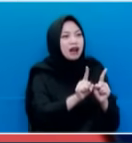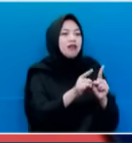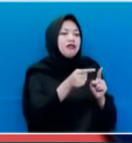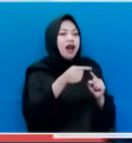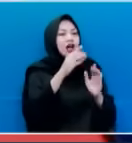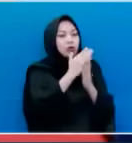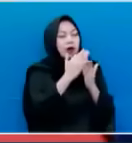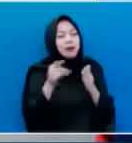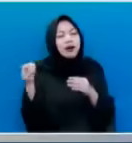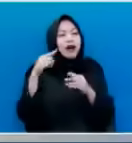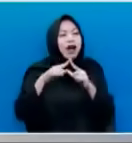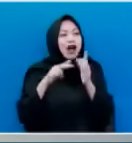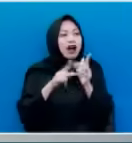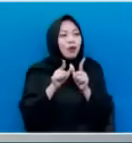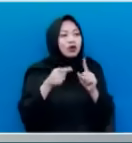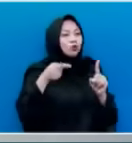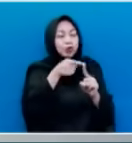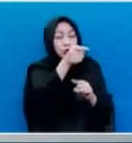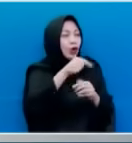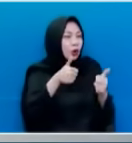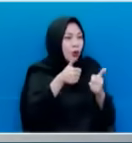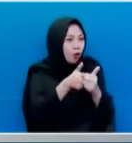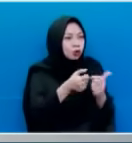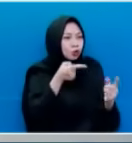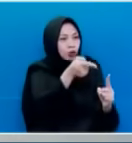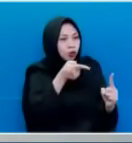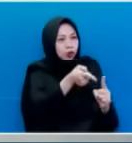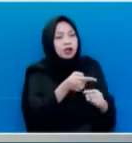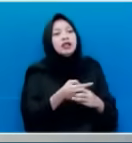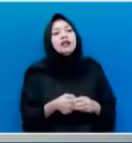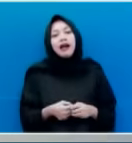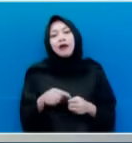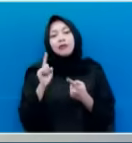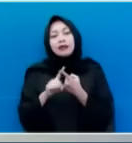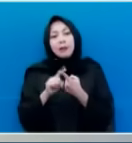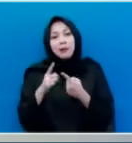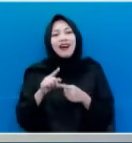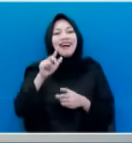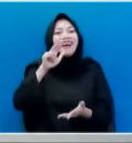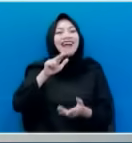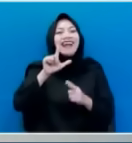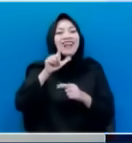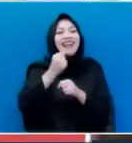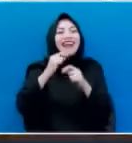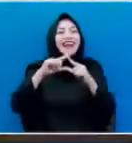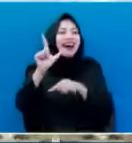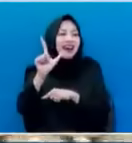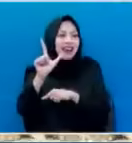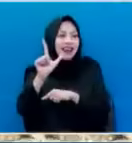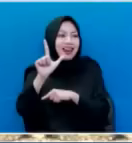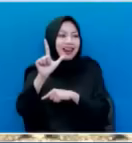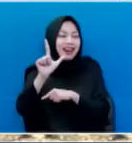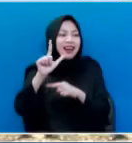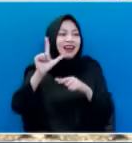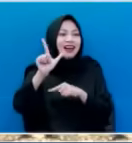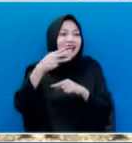kita bisa lihat memang dua hal. Yang pertama legalitas, yang kedua legitimasi. Legalitasnya kita butuh